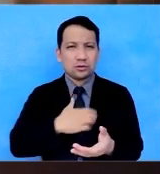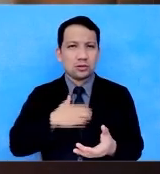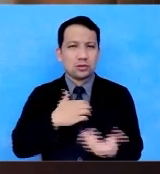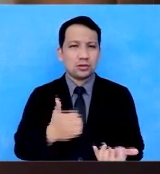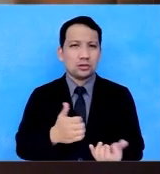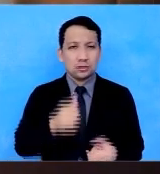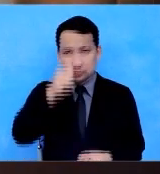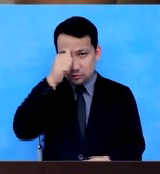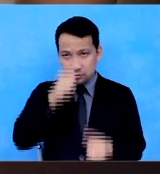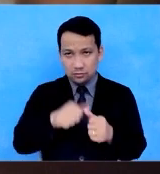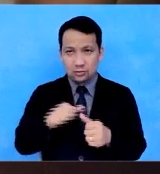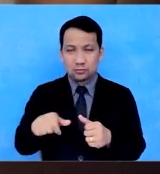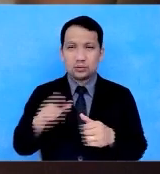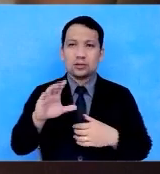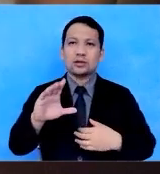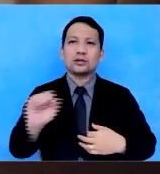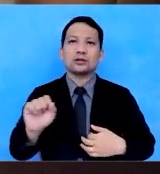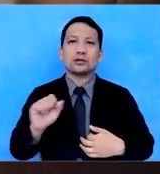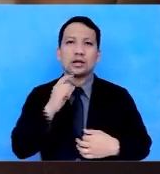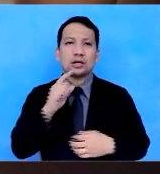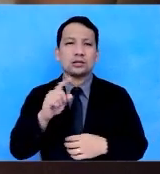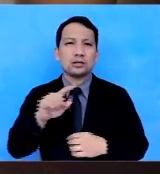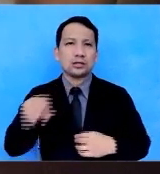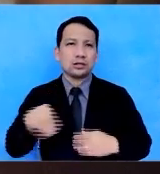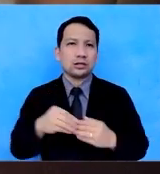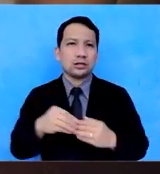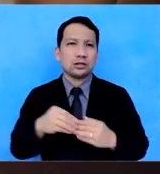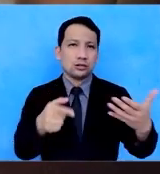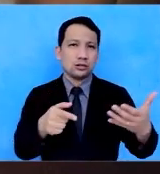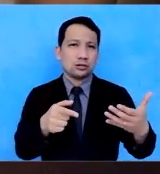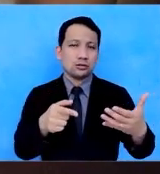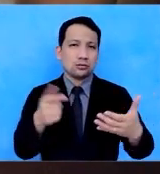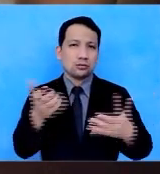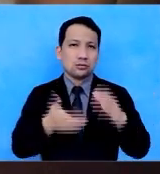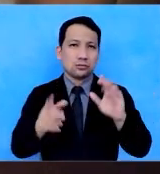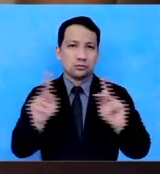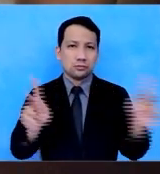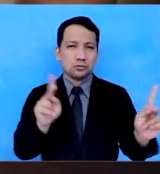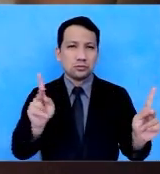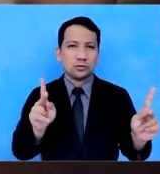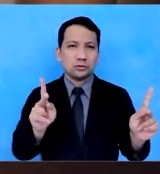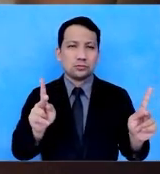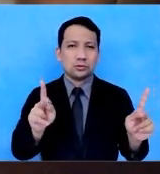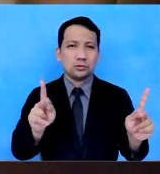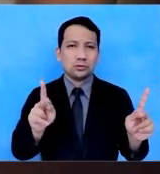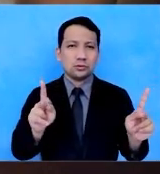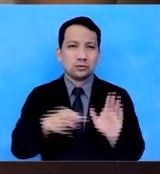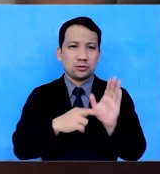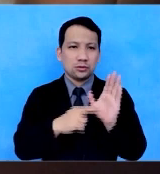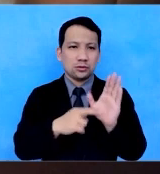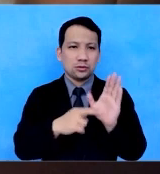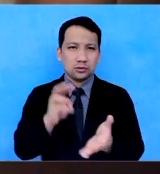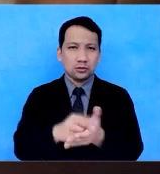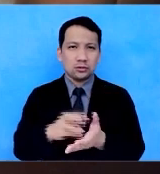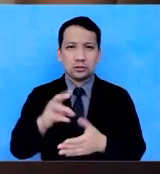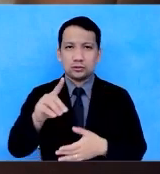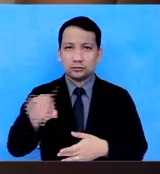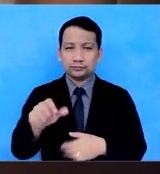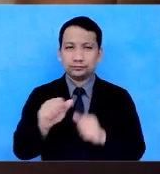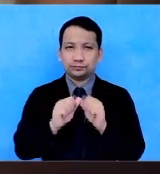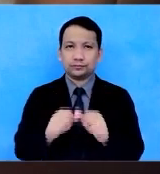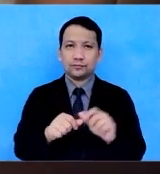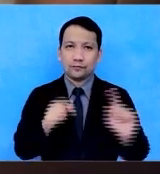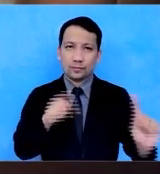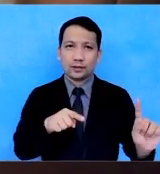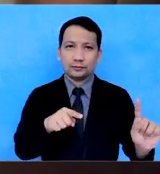Tandaan po na sa criminal case, ang main complainant ay parating ang People of the Philippines na kinakatawan ng city or state prosecutor. Sila ang